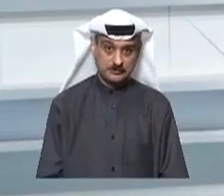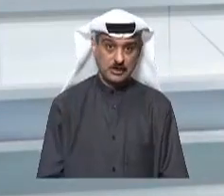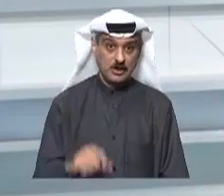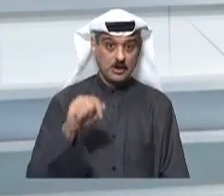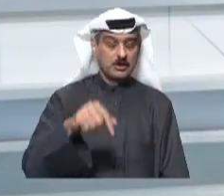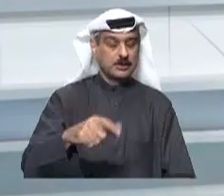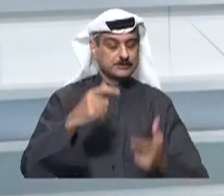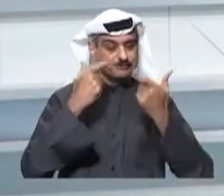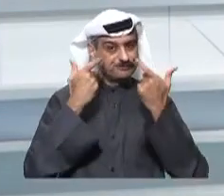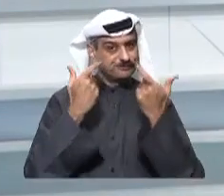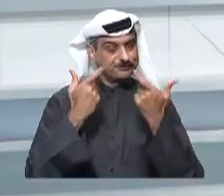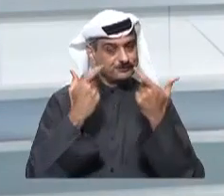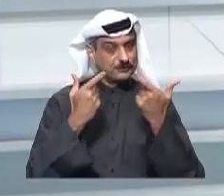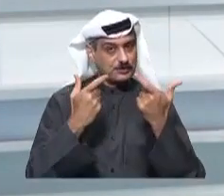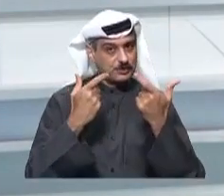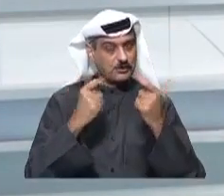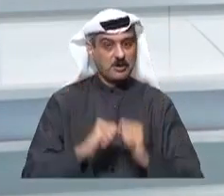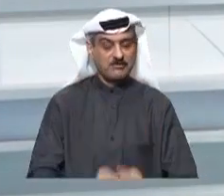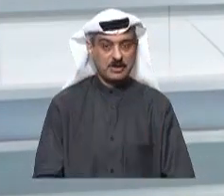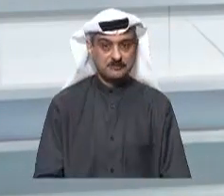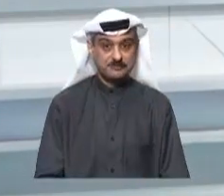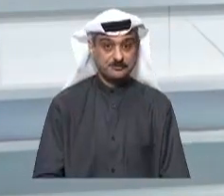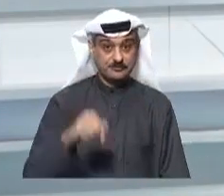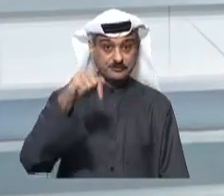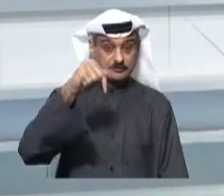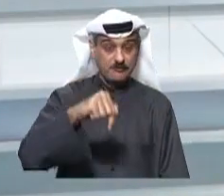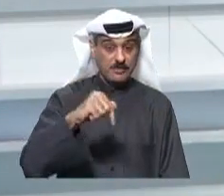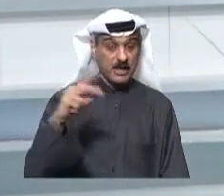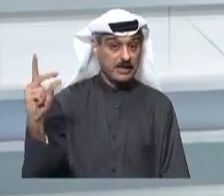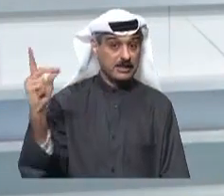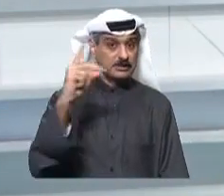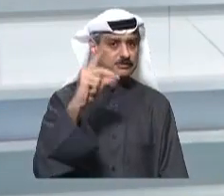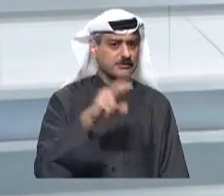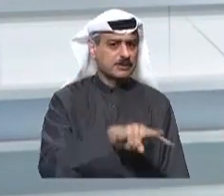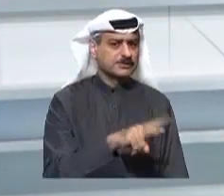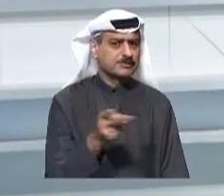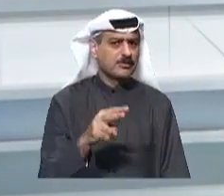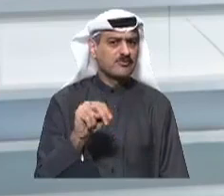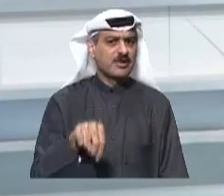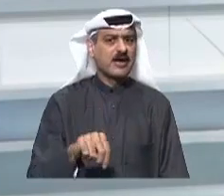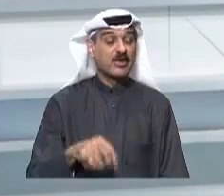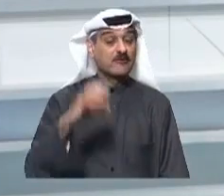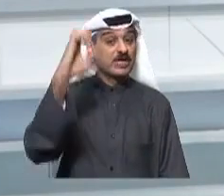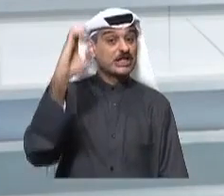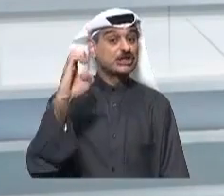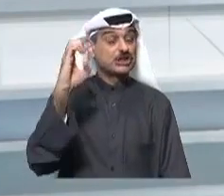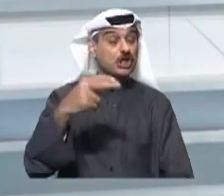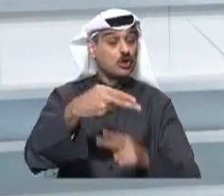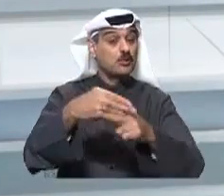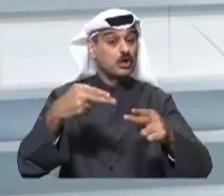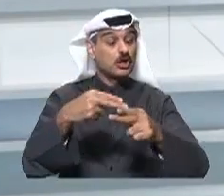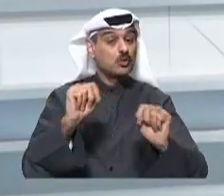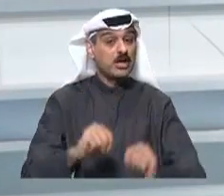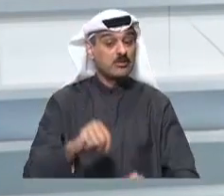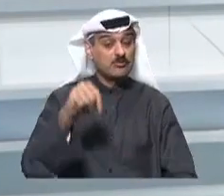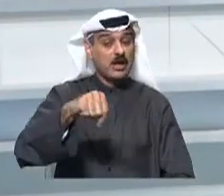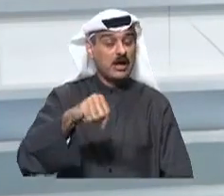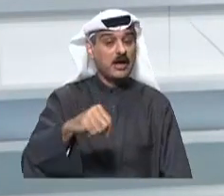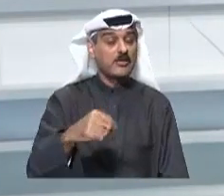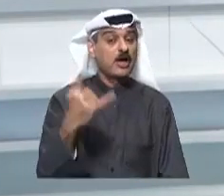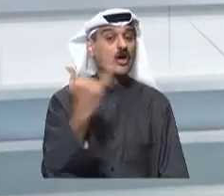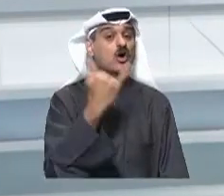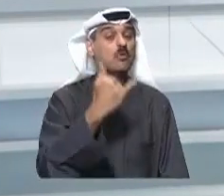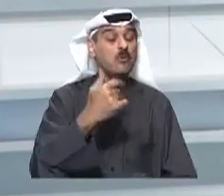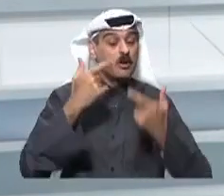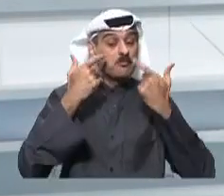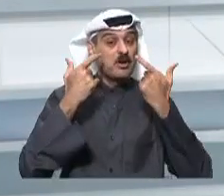لذلك حطوا بالكم خلال هذه الأجواء خاصة سكان المناطق الجنوبية ويصيب وكذلك منطقة صباح